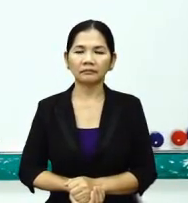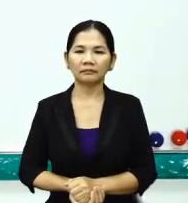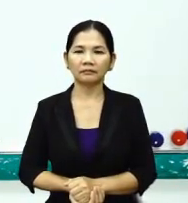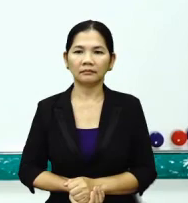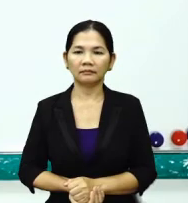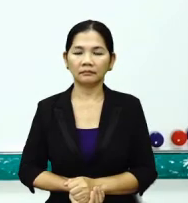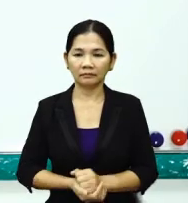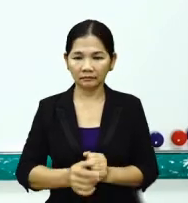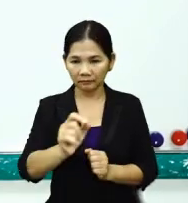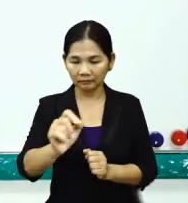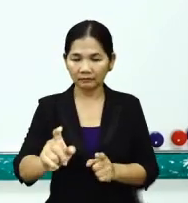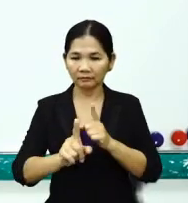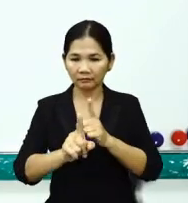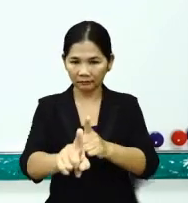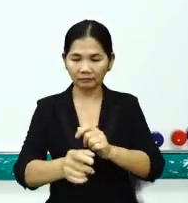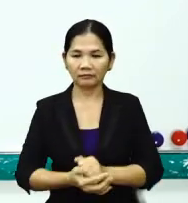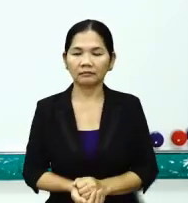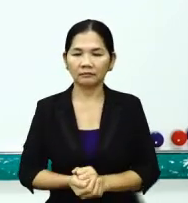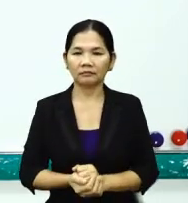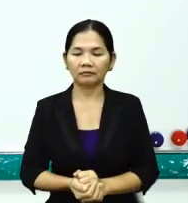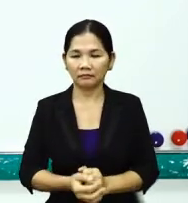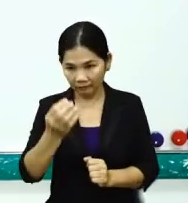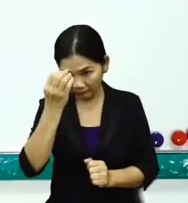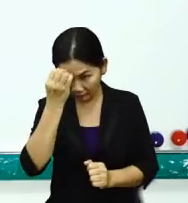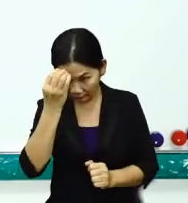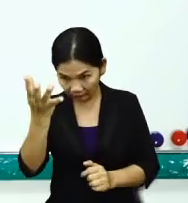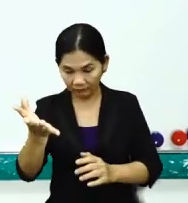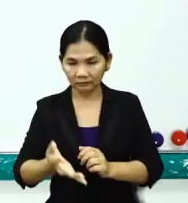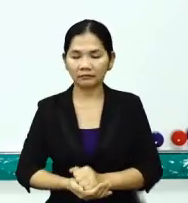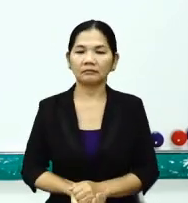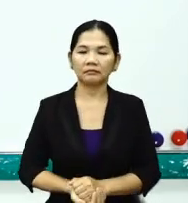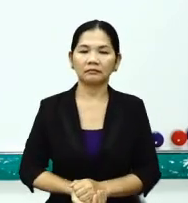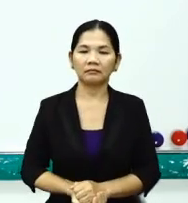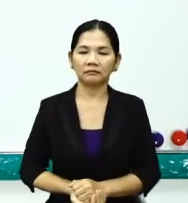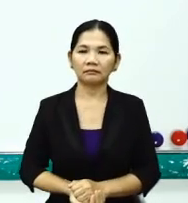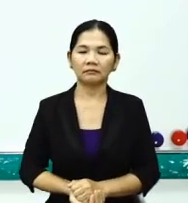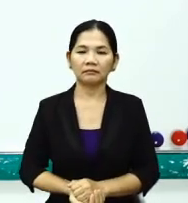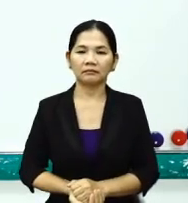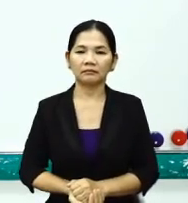Chà, sẽ xây bằng tó. Đàm bấy.